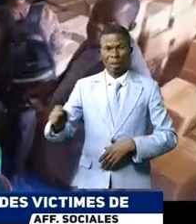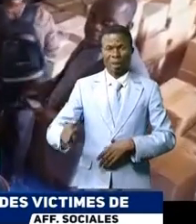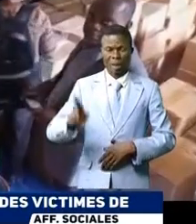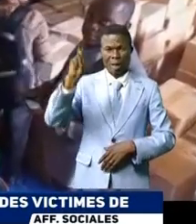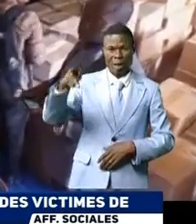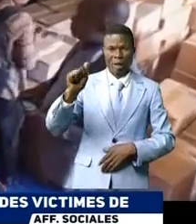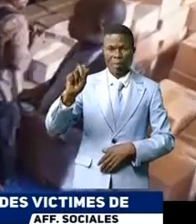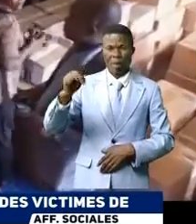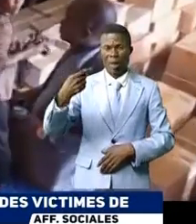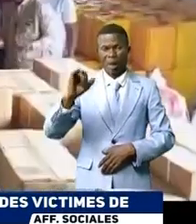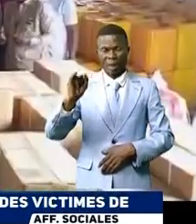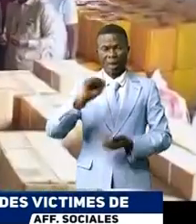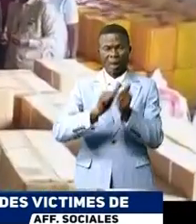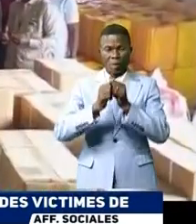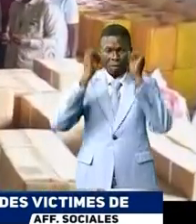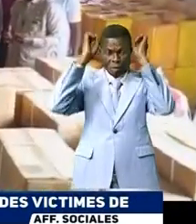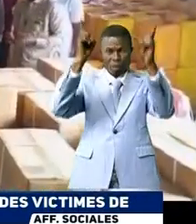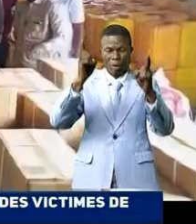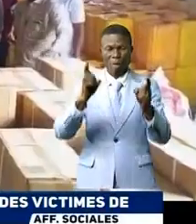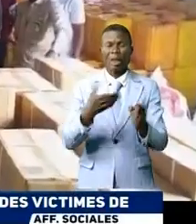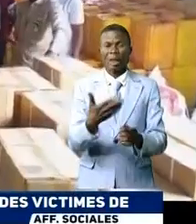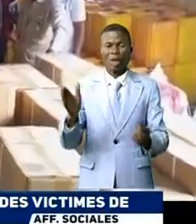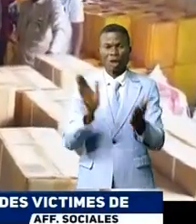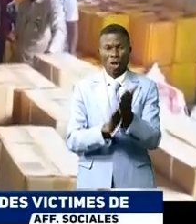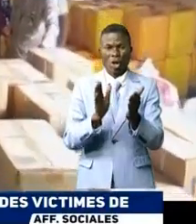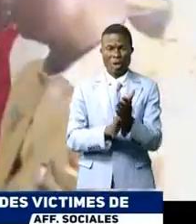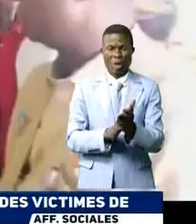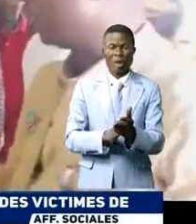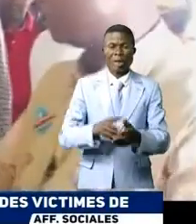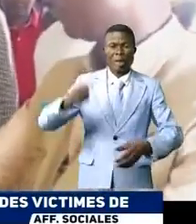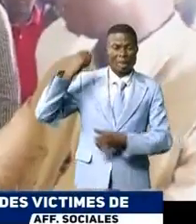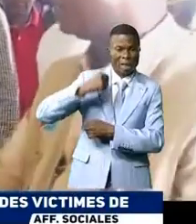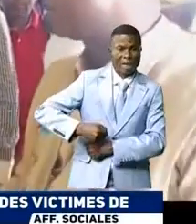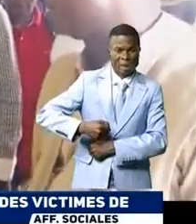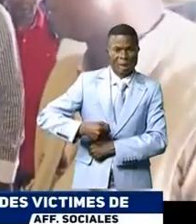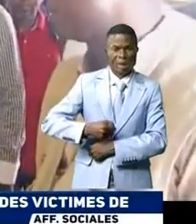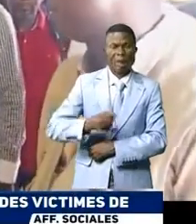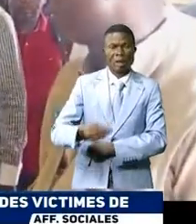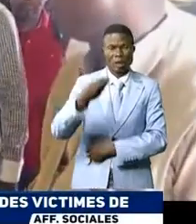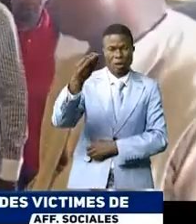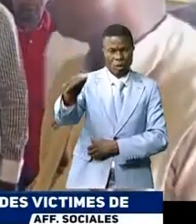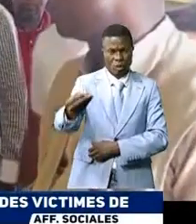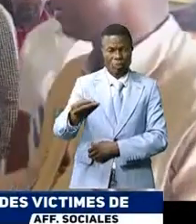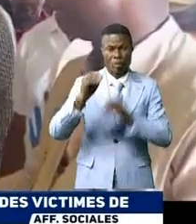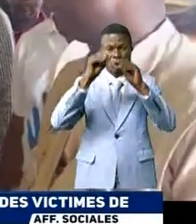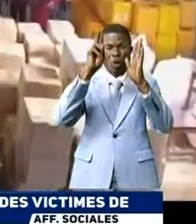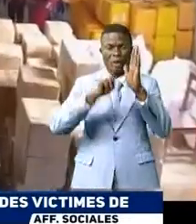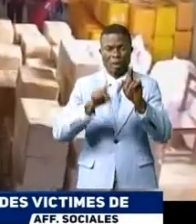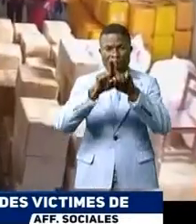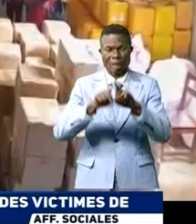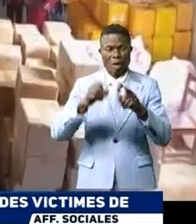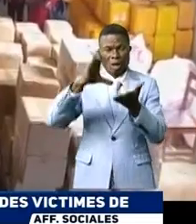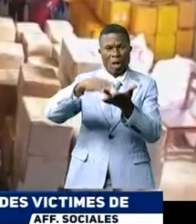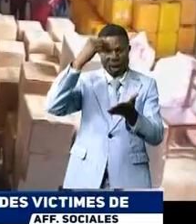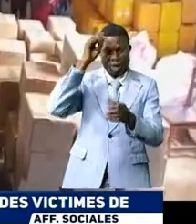Pangui. Dans le domaine de l'éducation, un kit scolaire constitué de sacs et accessoires seront dotés aux enseignants et élèves. Un lot